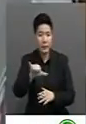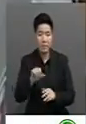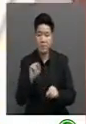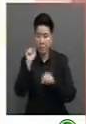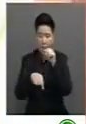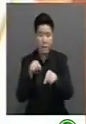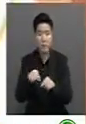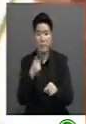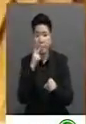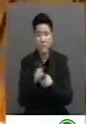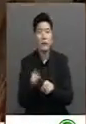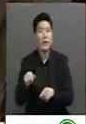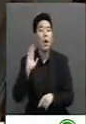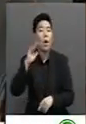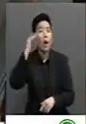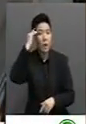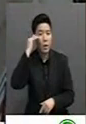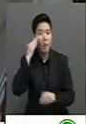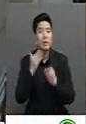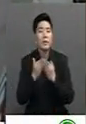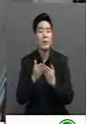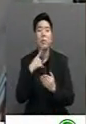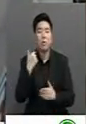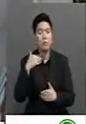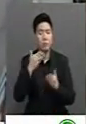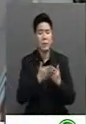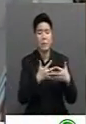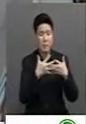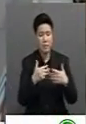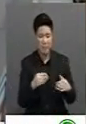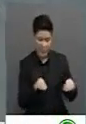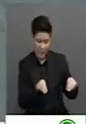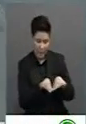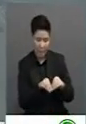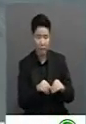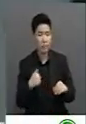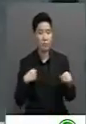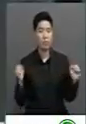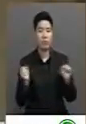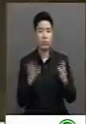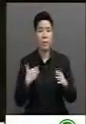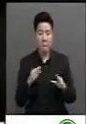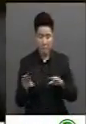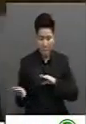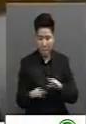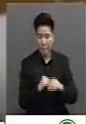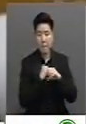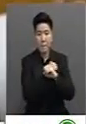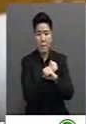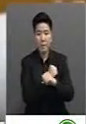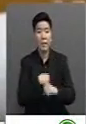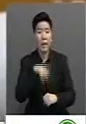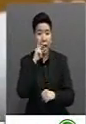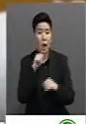ศว่าเกาหลีเหนือพร้อมที่จะรับมือเรือรบสหรัฐที่เคลื่อนตัวเข้าใกล้น่านน้ำของเกาหลีเหนือเต็มที่แถลง